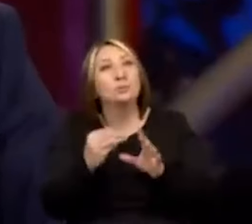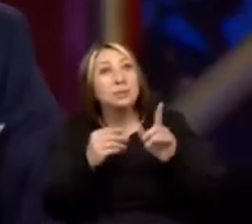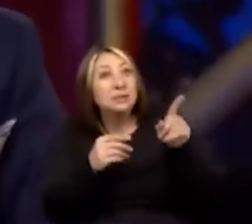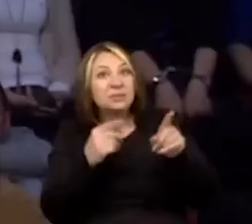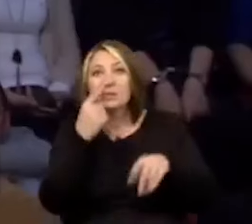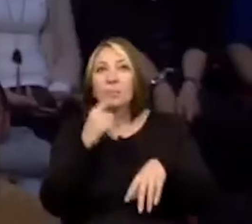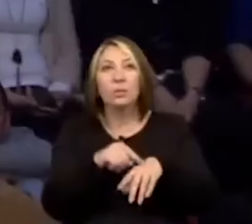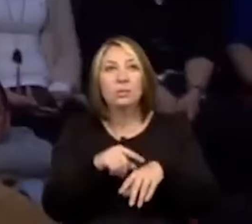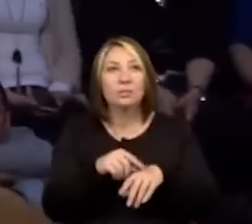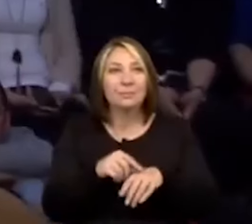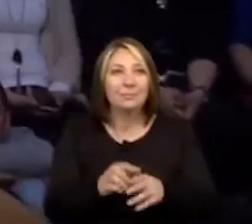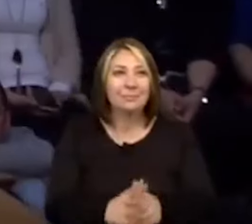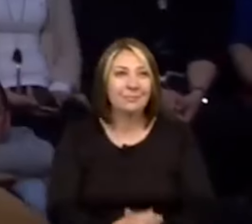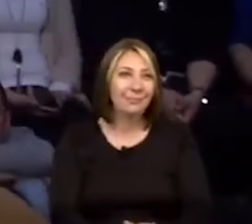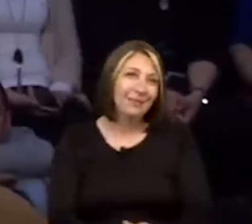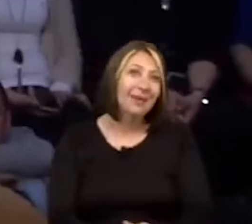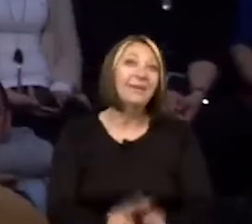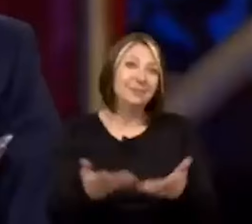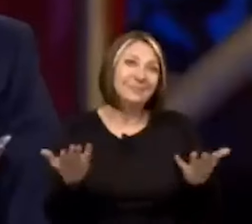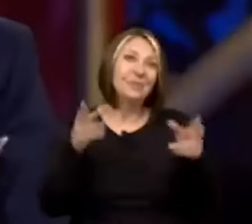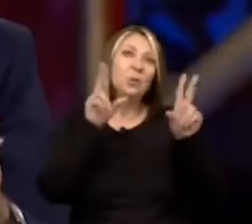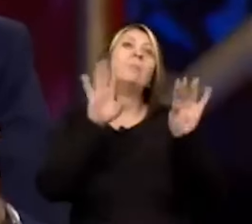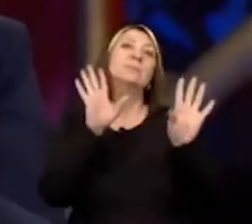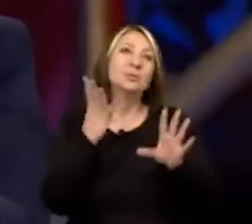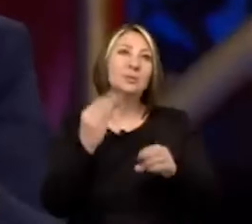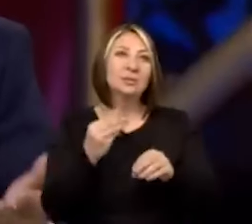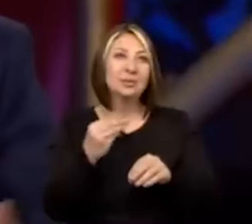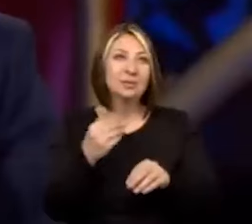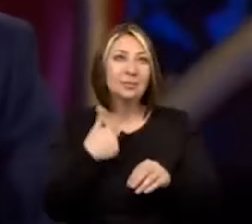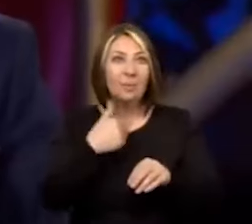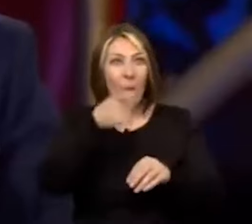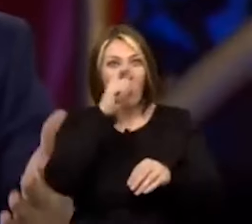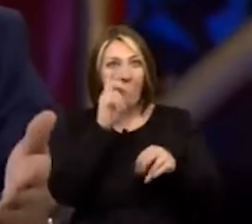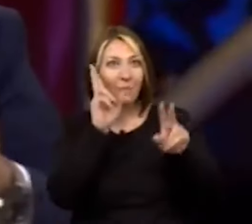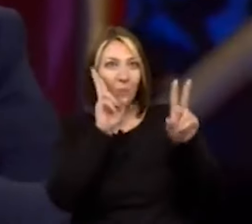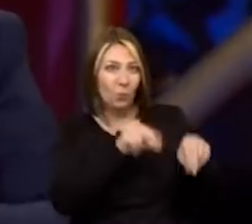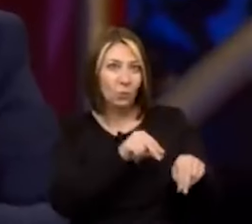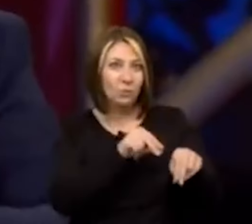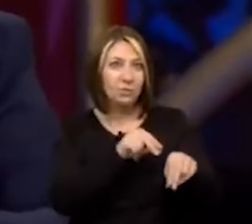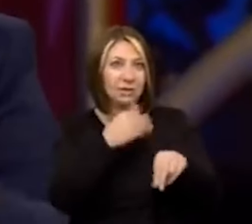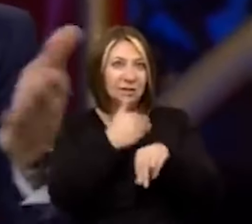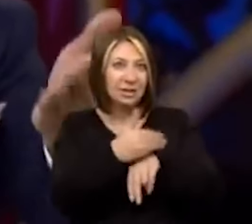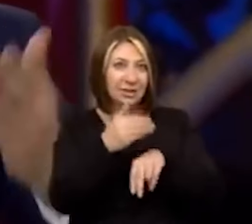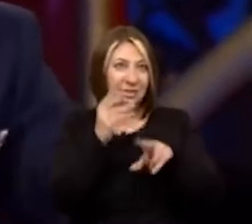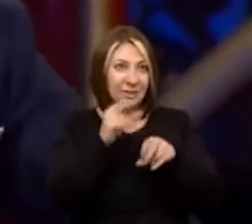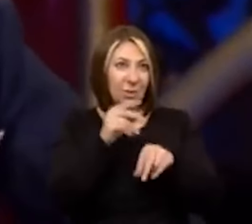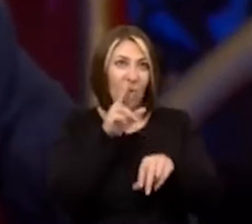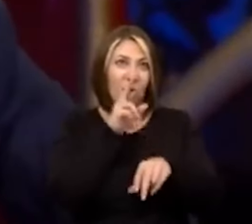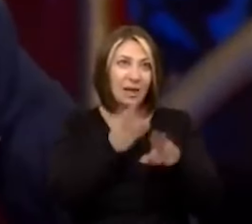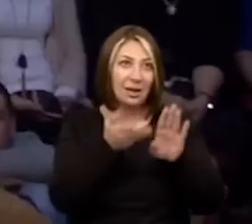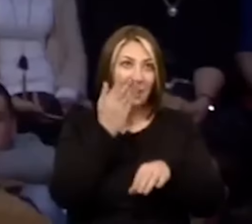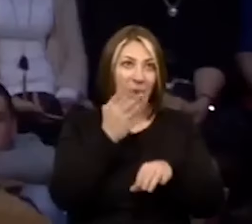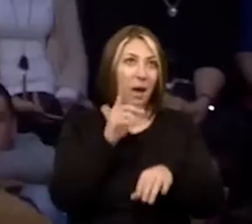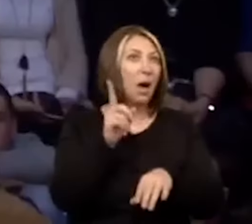Siz? Hiç inanmıyorum. Nasıl ya? Uyumamış oluyorum evet. Yani benim bildiğim Okan Bayülgen... Uyur mu? Geç yatar, öğlen